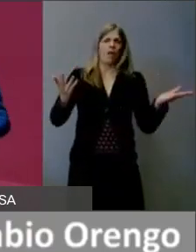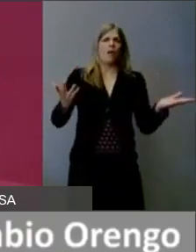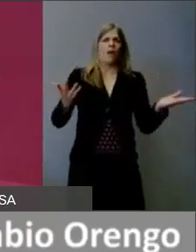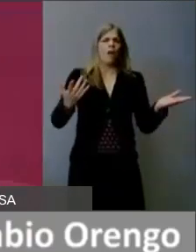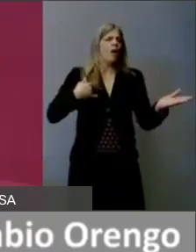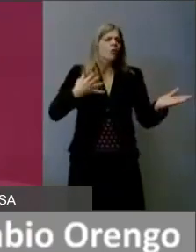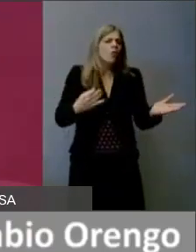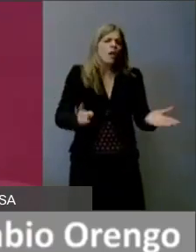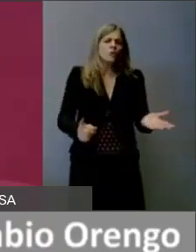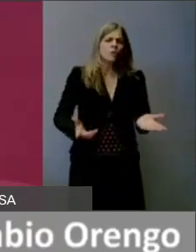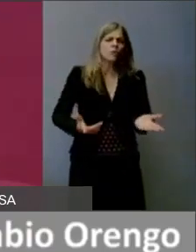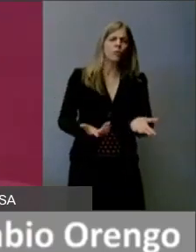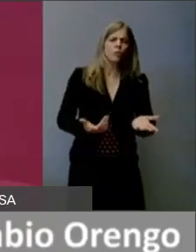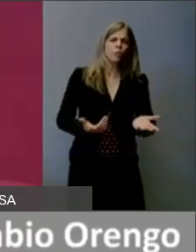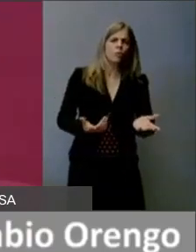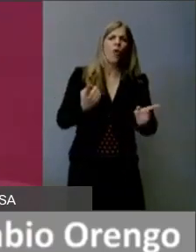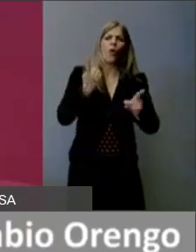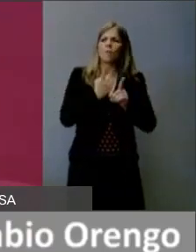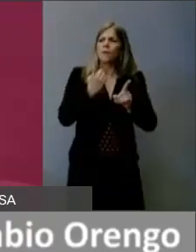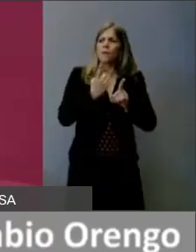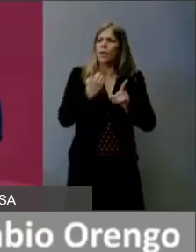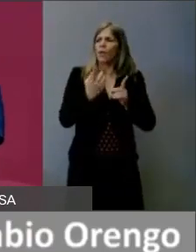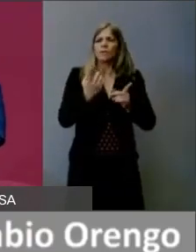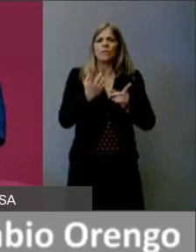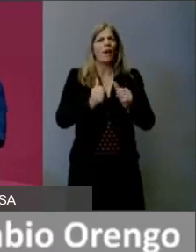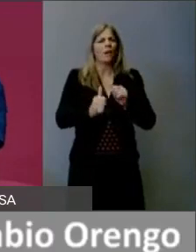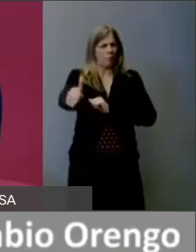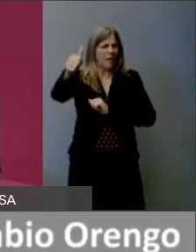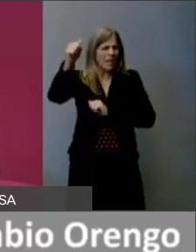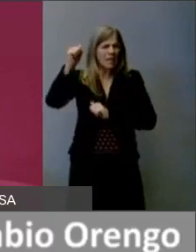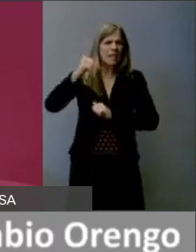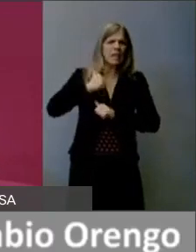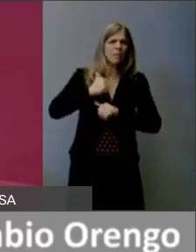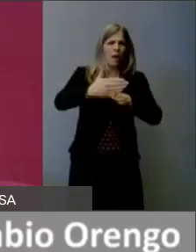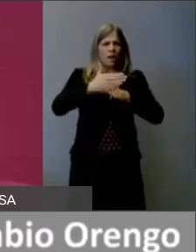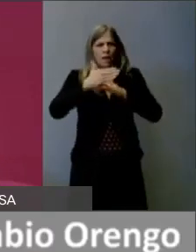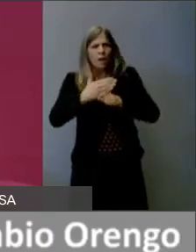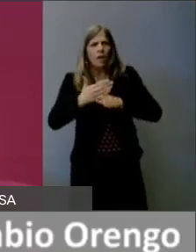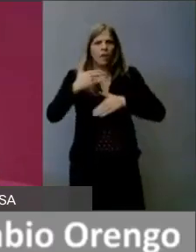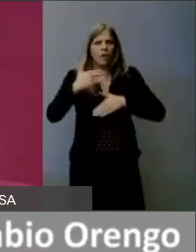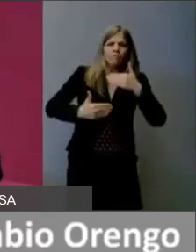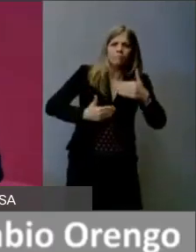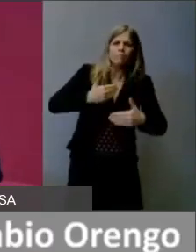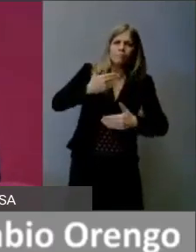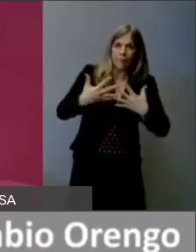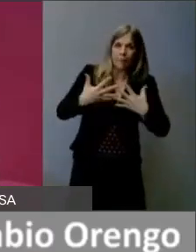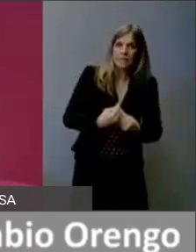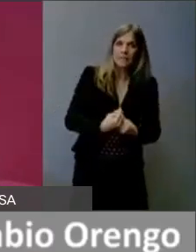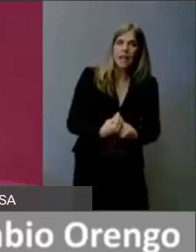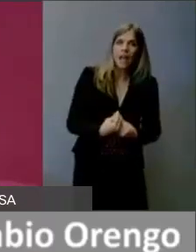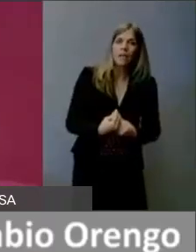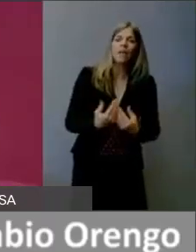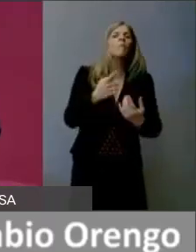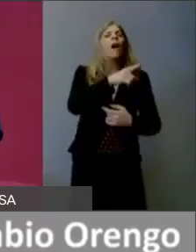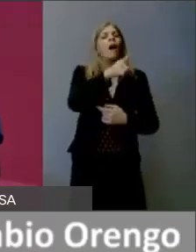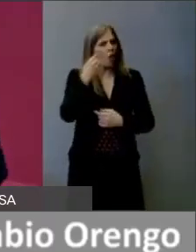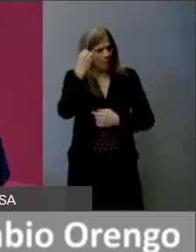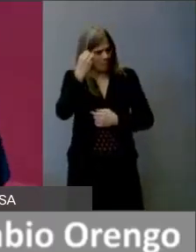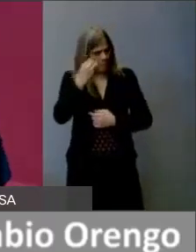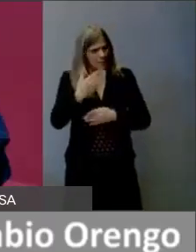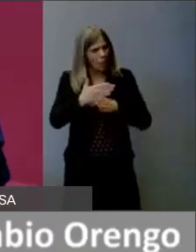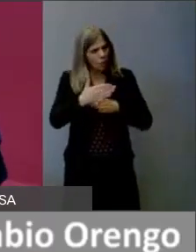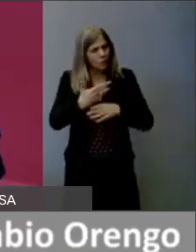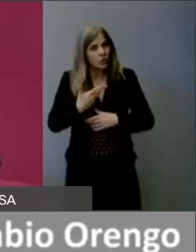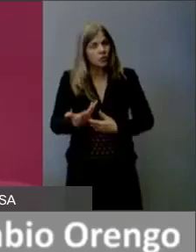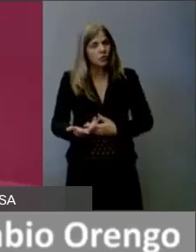fare un percorso condiviso con la cittadinanza. Allora, se questo è il vostro percorso condiviso, sinceramente a me ricorda periodi